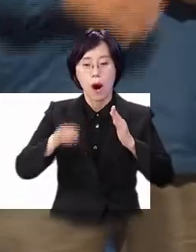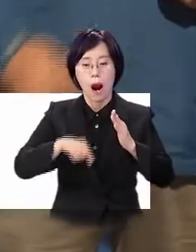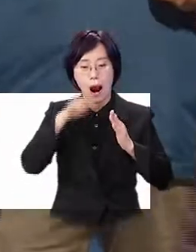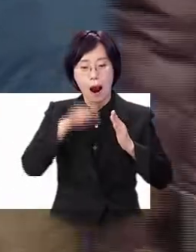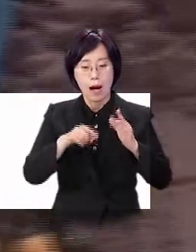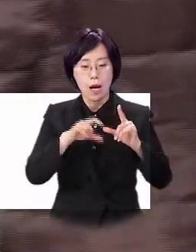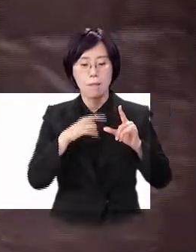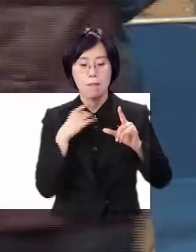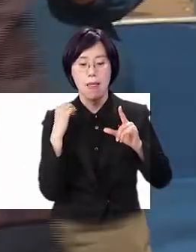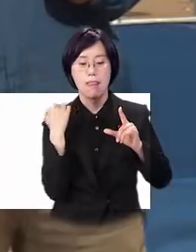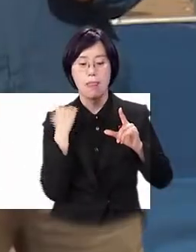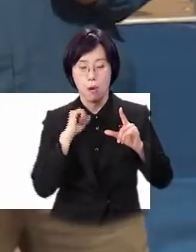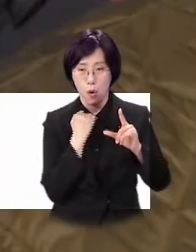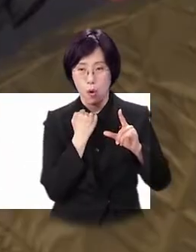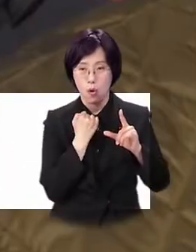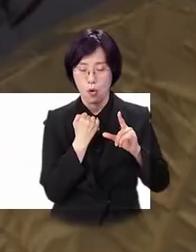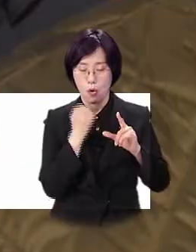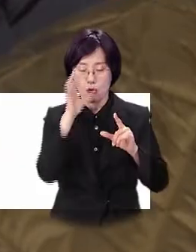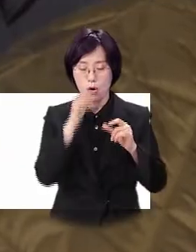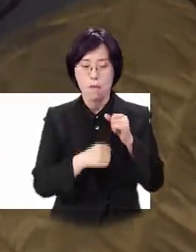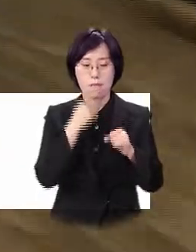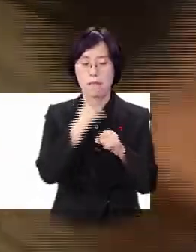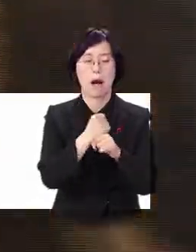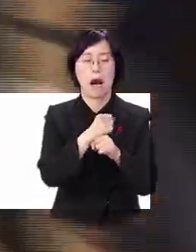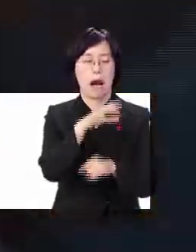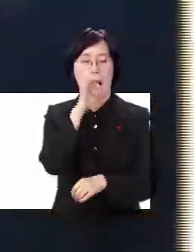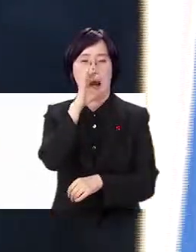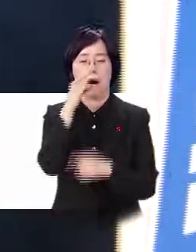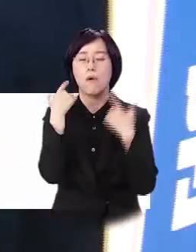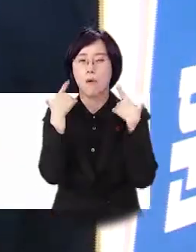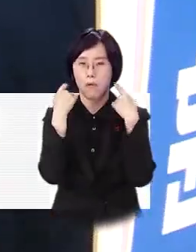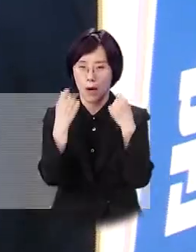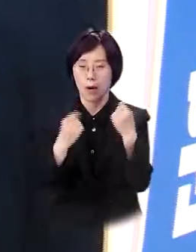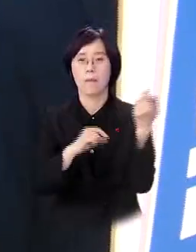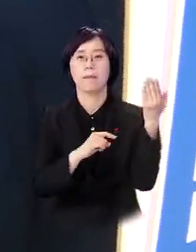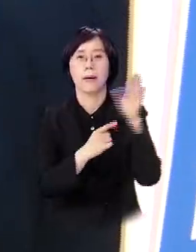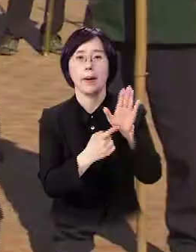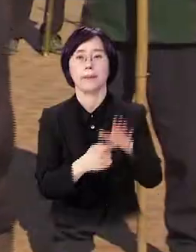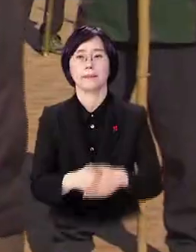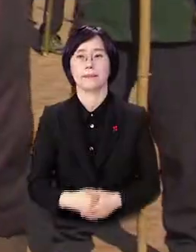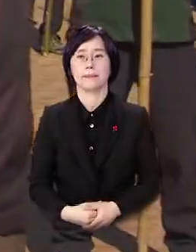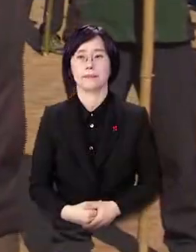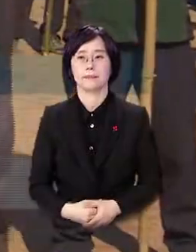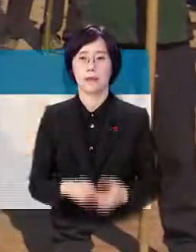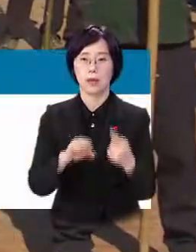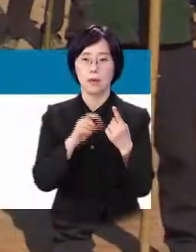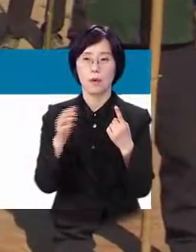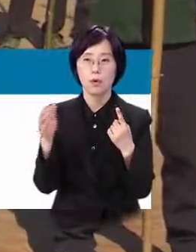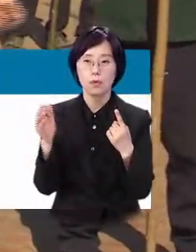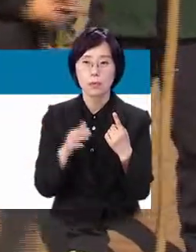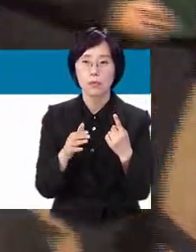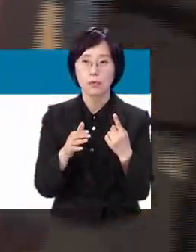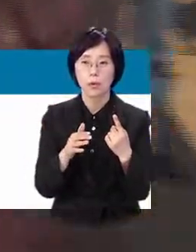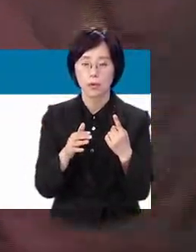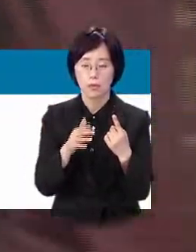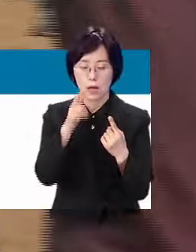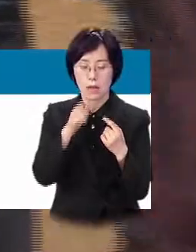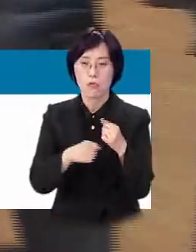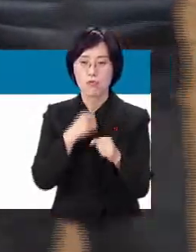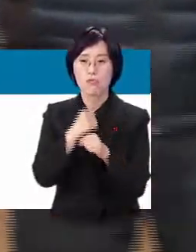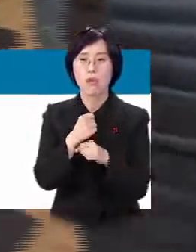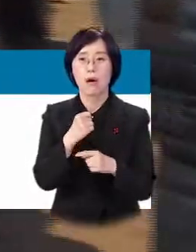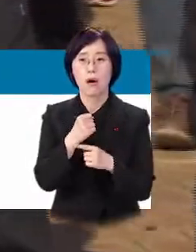내용만 받아들일 뿐 훈련 재개 등은 여전히 수용할 수 없다고 밝혔습니다. 1월 달부터 뭐 또 사격